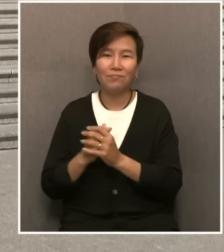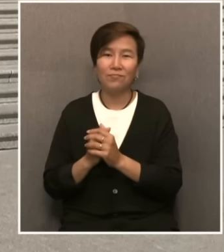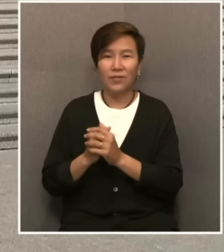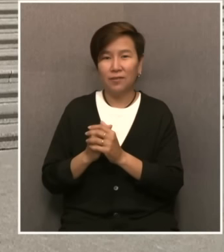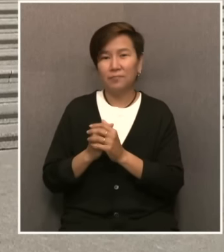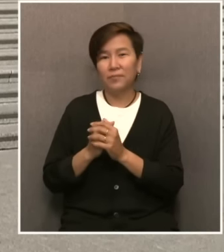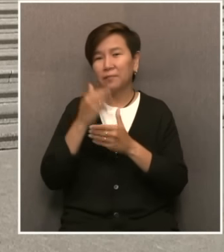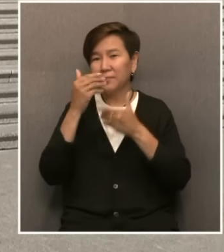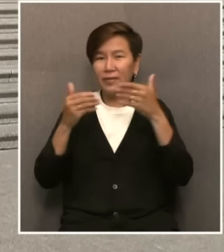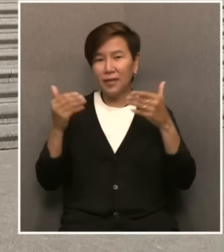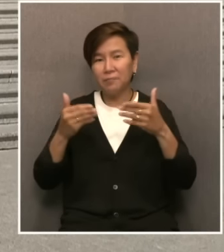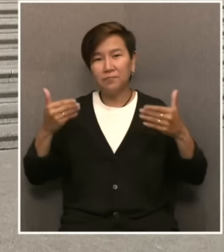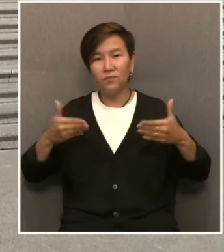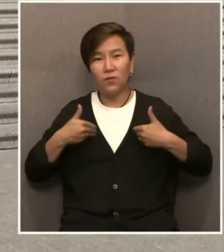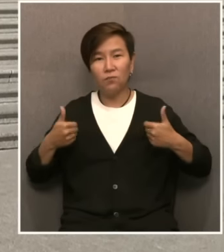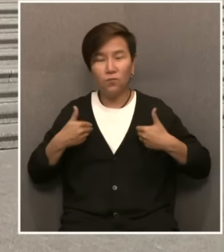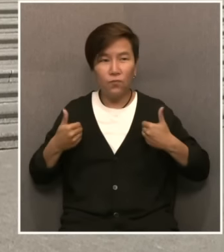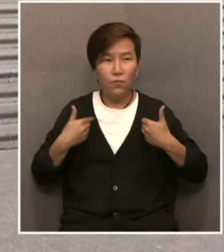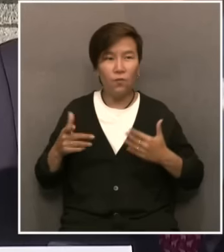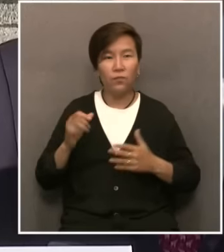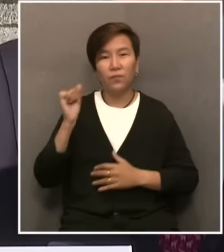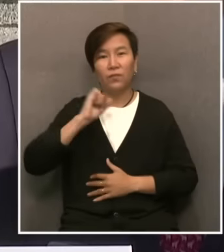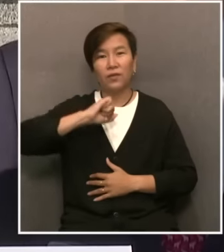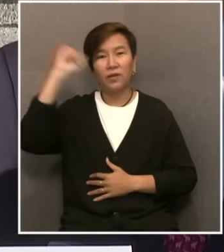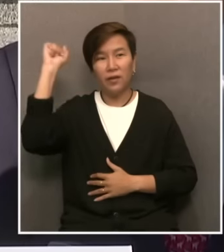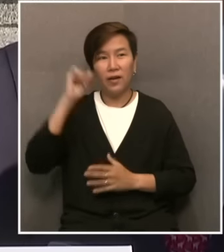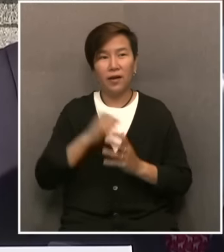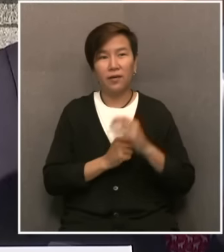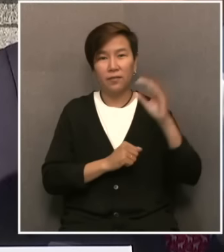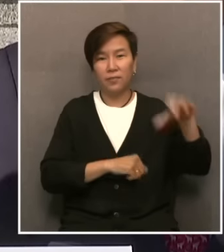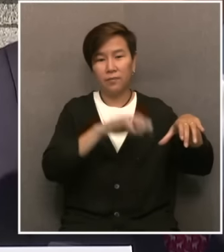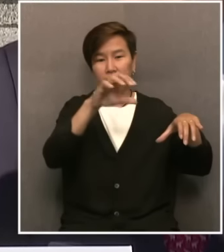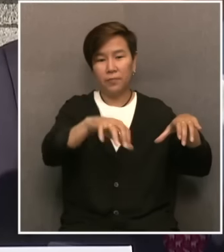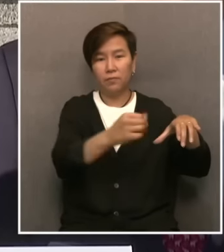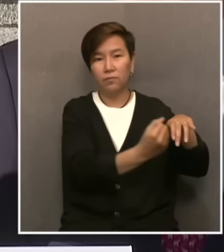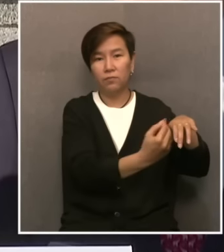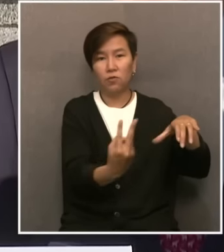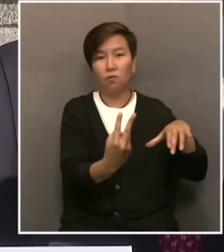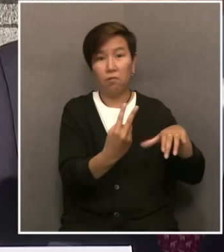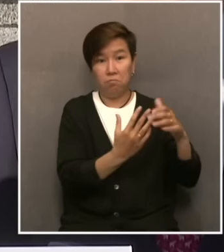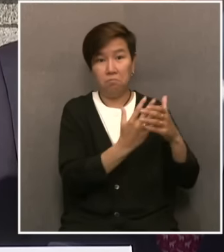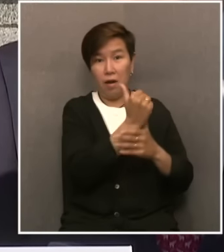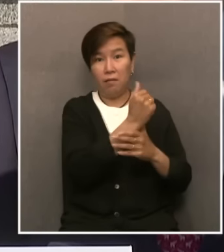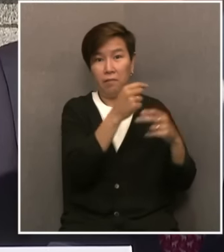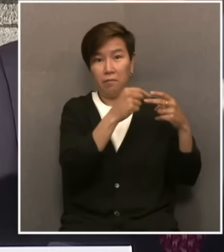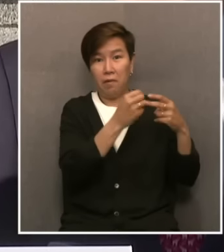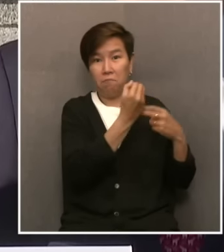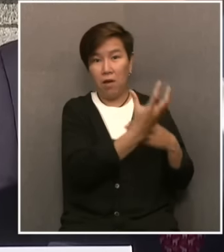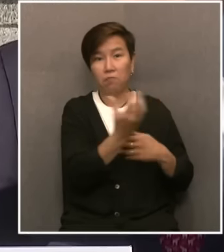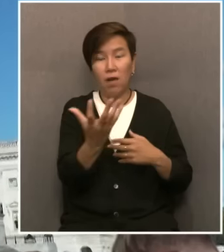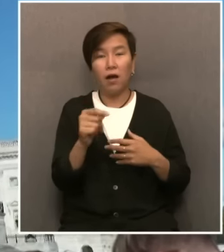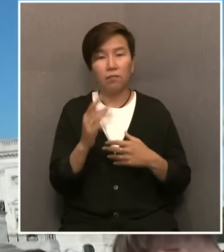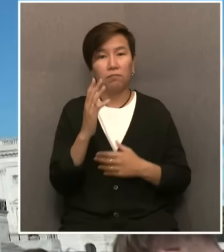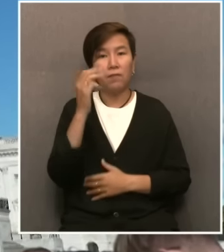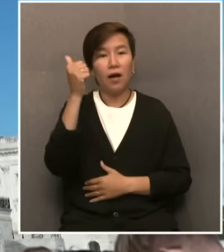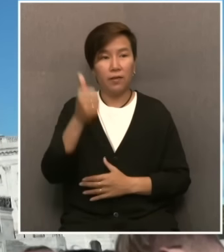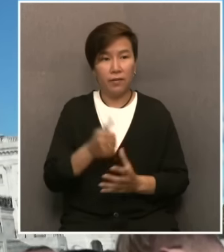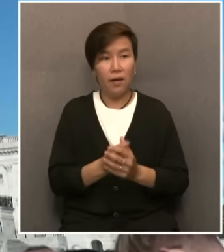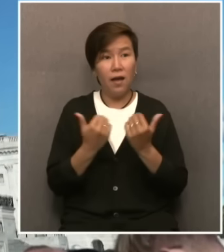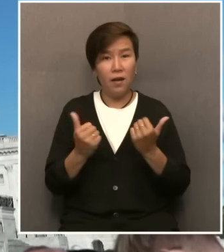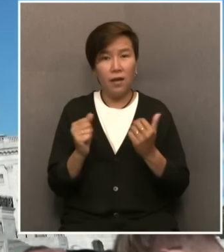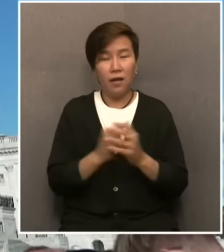าผู้แทนราษฎรเอาไว้ได้คือได้ครองทั้ง2สภาของรัฐสภาสหรัฐก็ได้มีการประกาศรัฐสภาชุดใหม่ที่จะเ